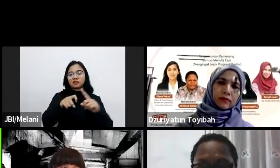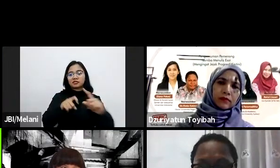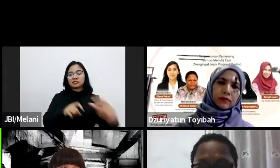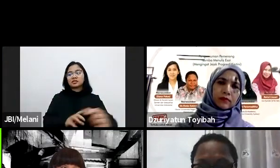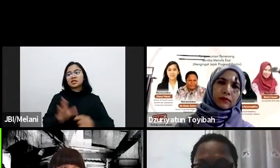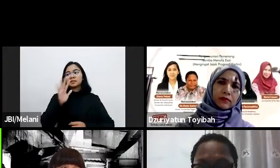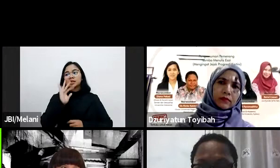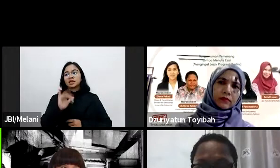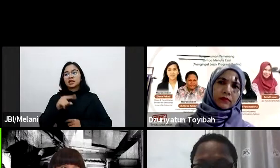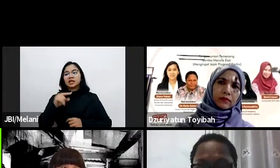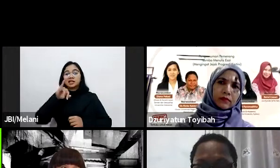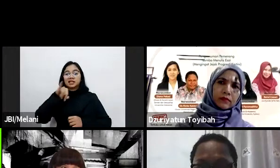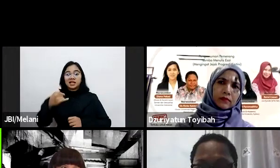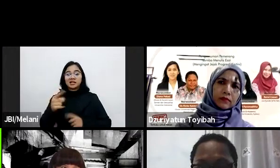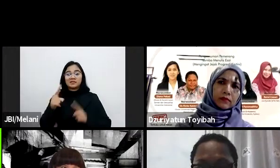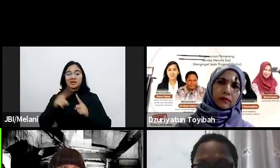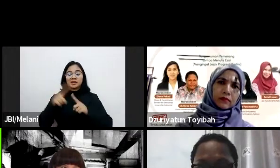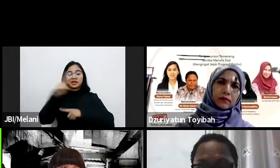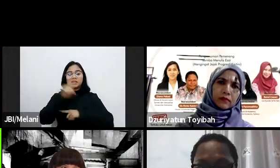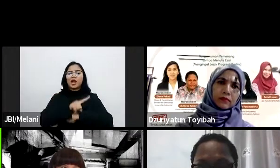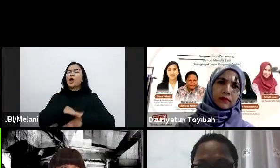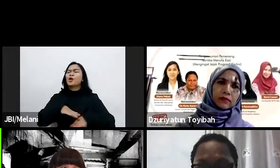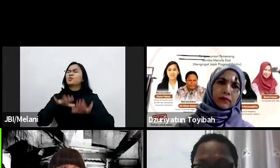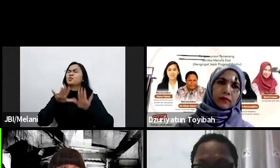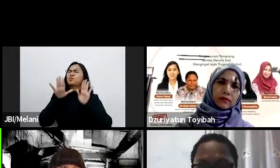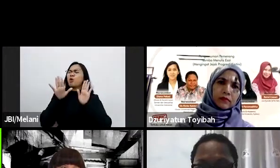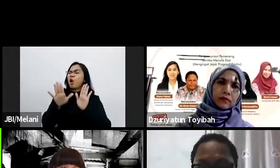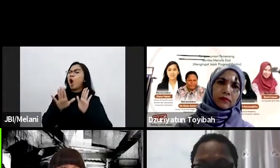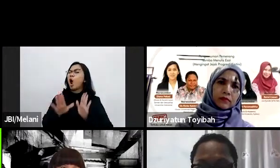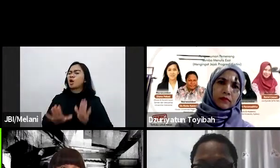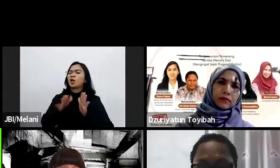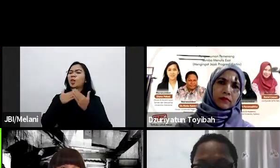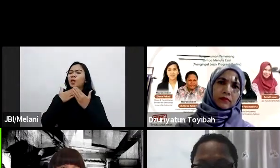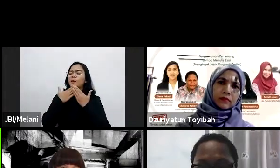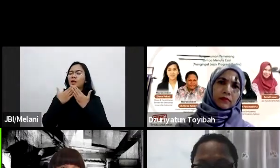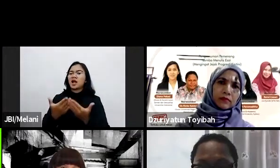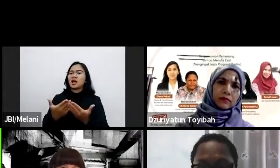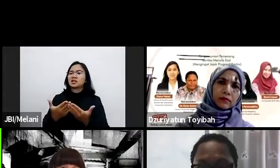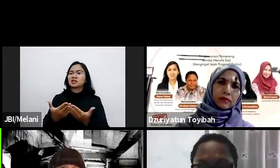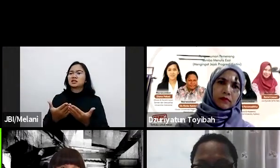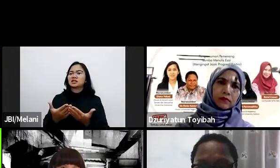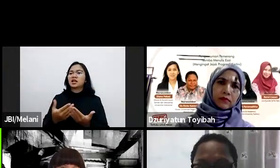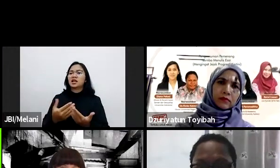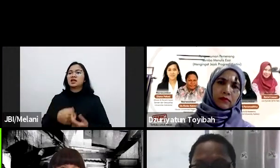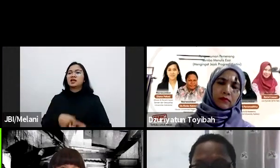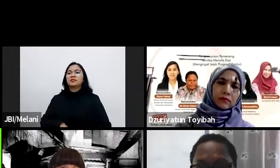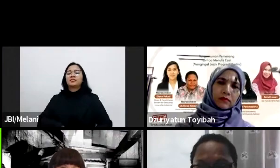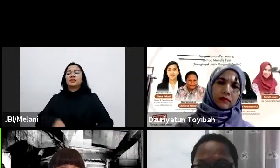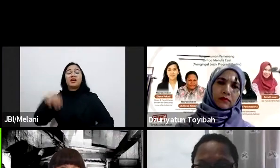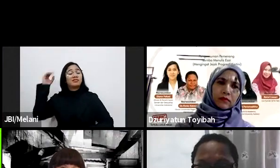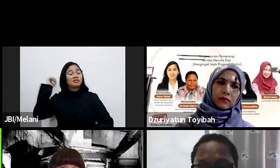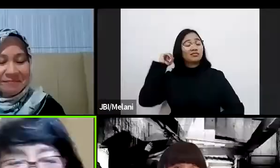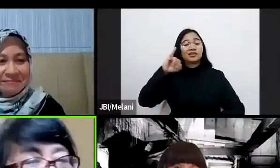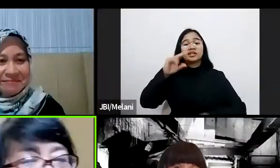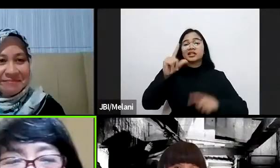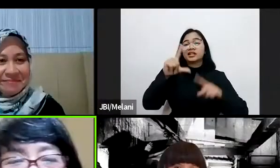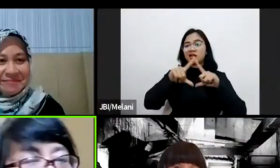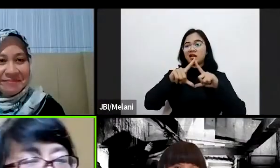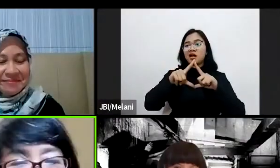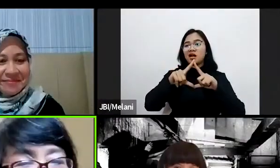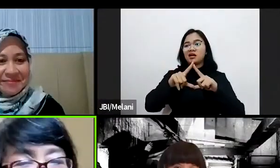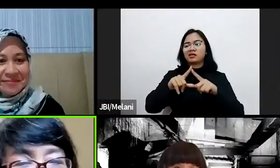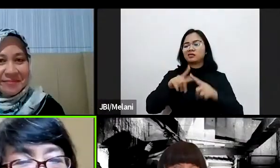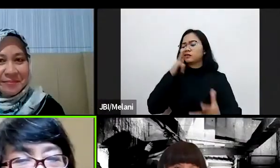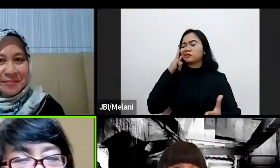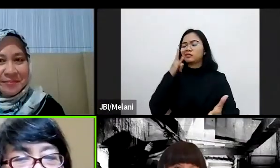my thankful dan grateful sekali lagi untuk Ira Farid, Renvi, dan lain-lainnya. Jangan stop, jangan berhenti,